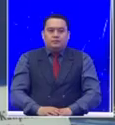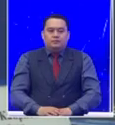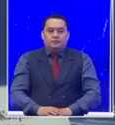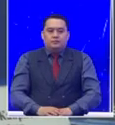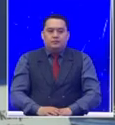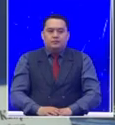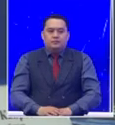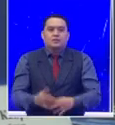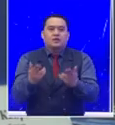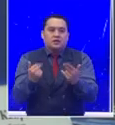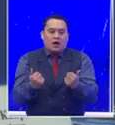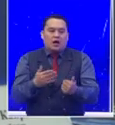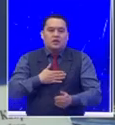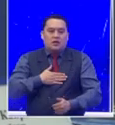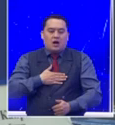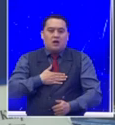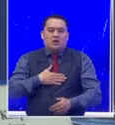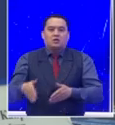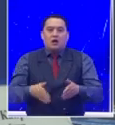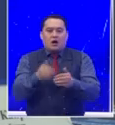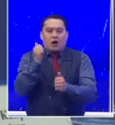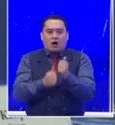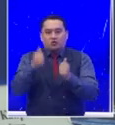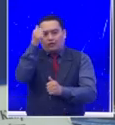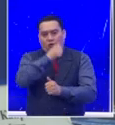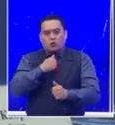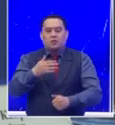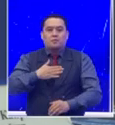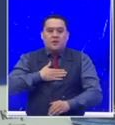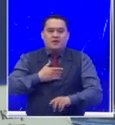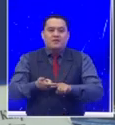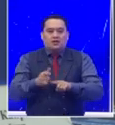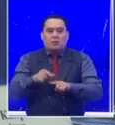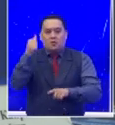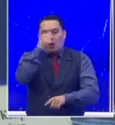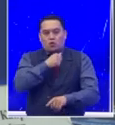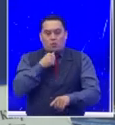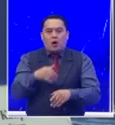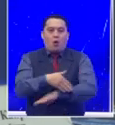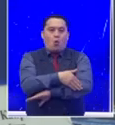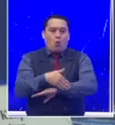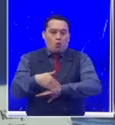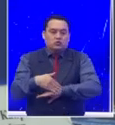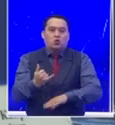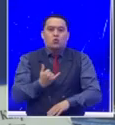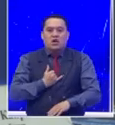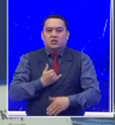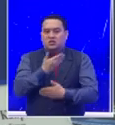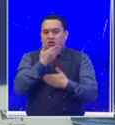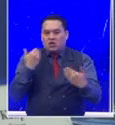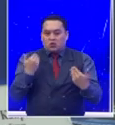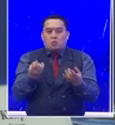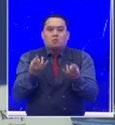Да, я признаюсь, да, дорога. И мы каждый год, в этом году мы даже по улице Кунаева наш нет,